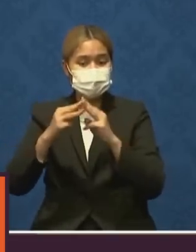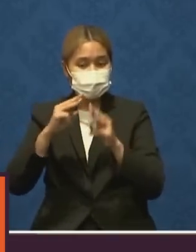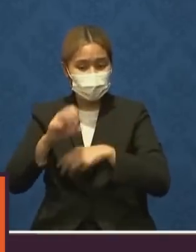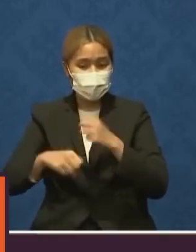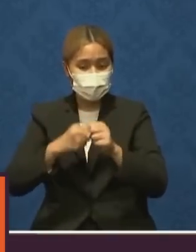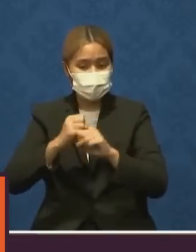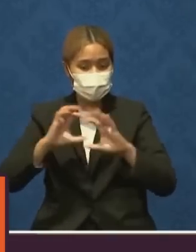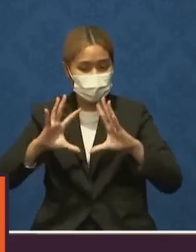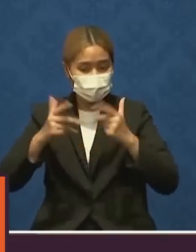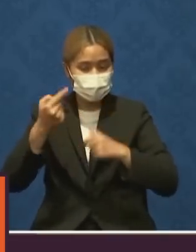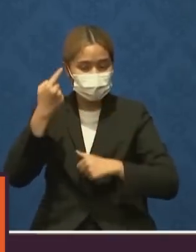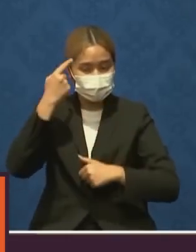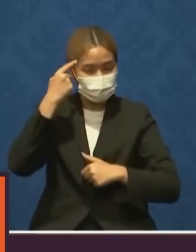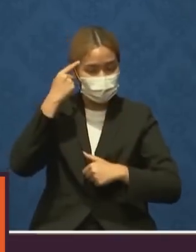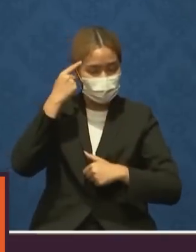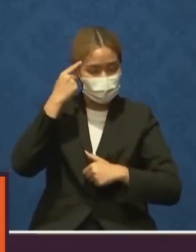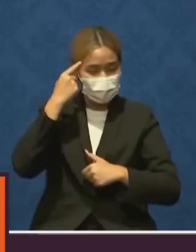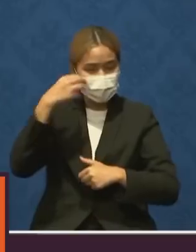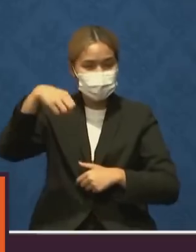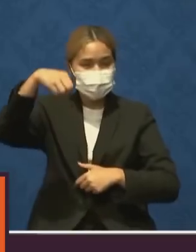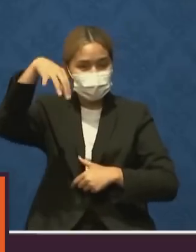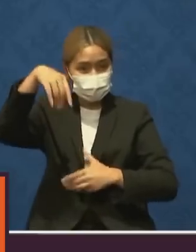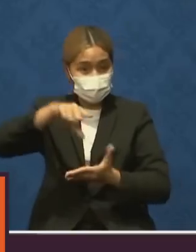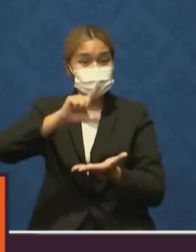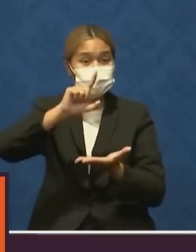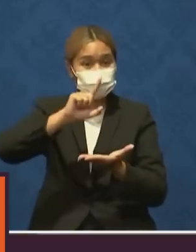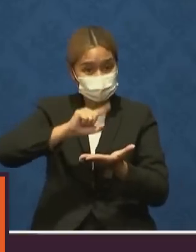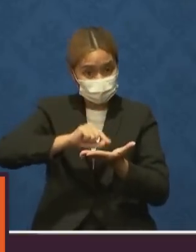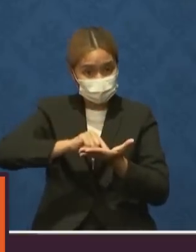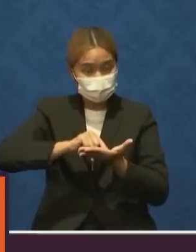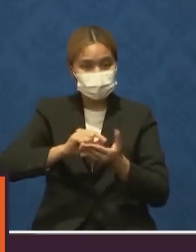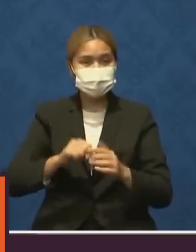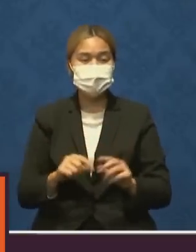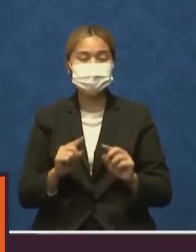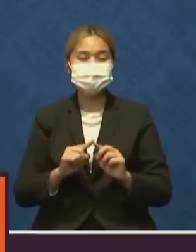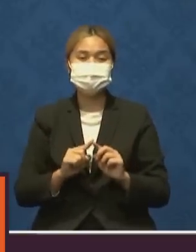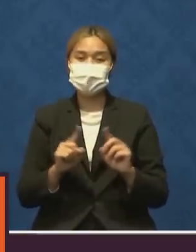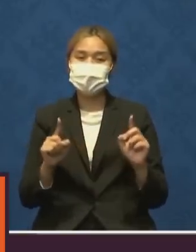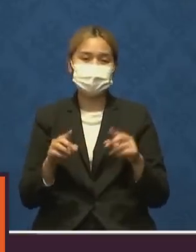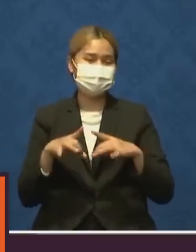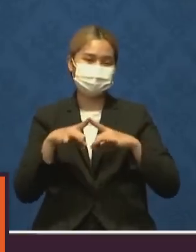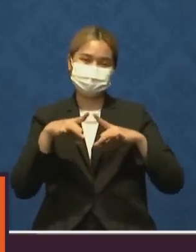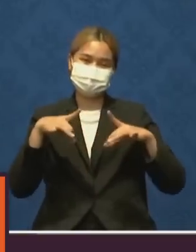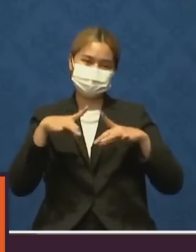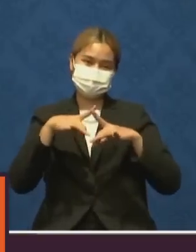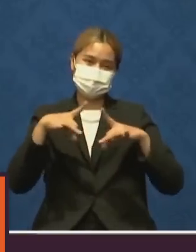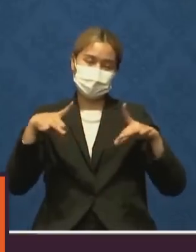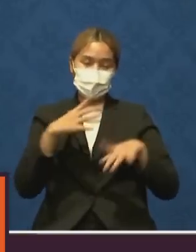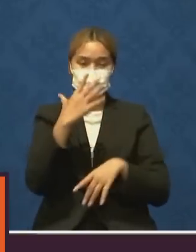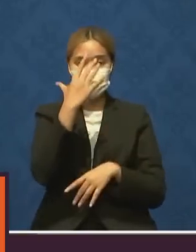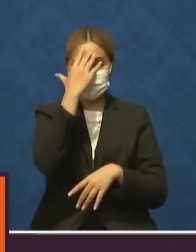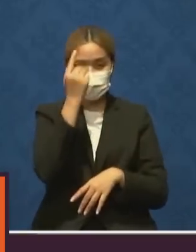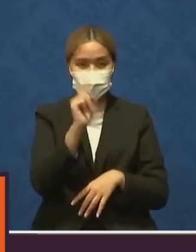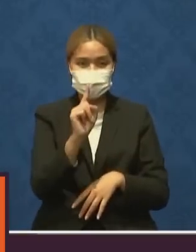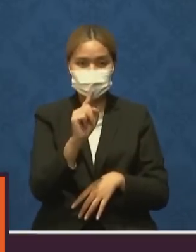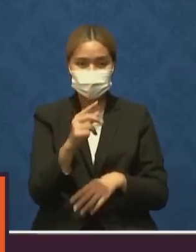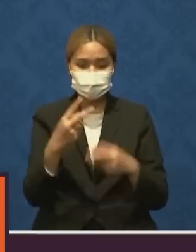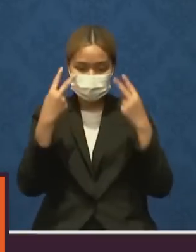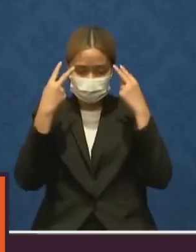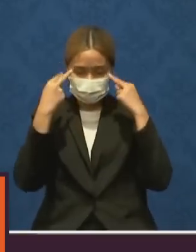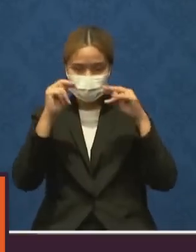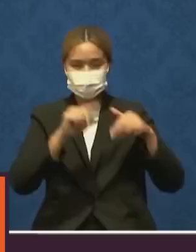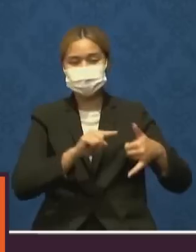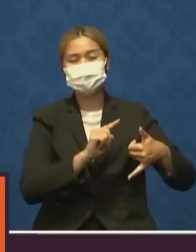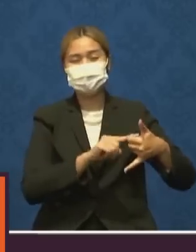ช่วยรถพระระขาบไใหกปชัช fiance้บ้างน่เสรจไ่ครมไมใช่อย่นั้ครัท่ประทานเพรในประยต์ไม่ไดคดแบนั้น